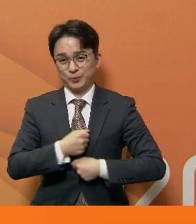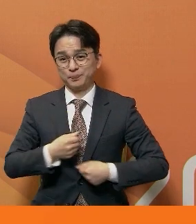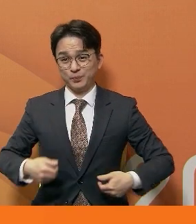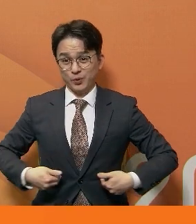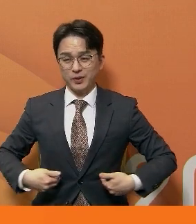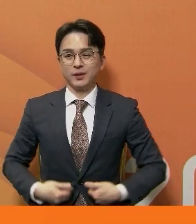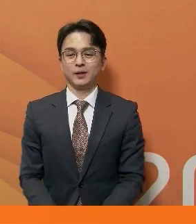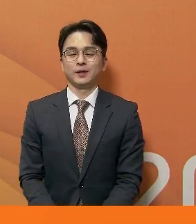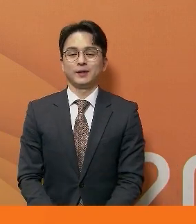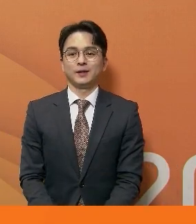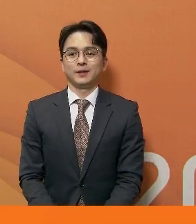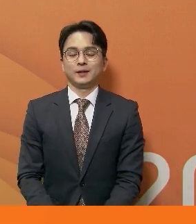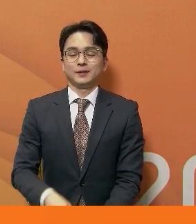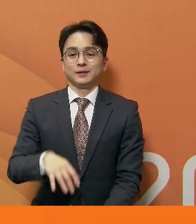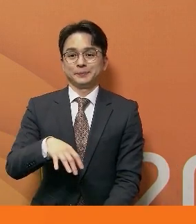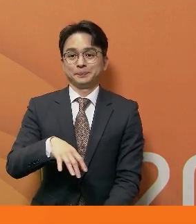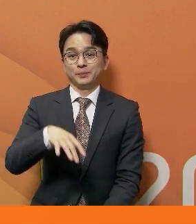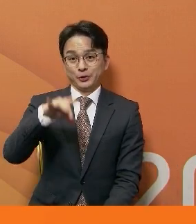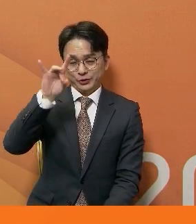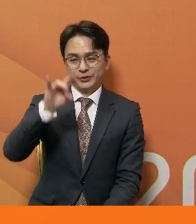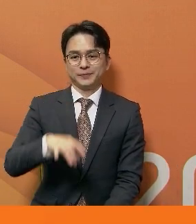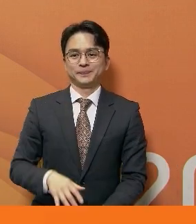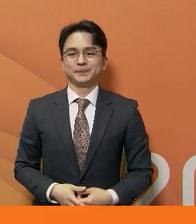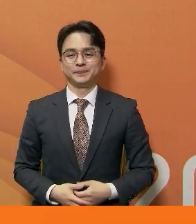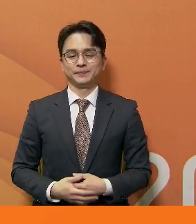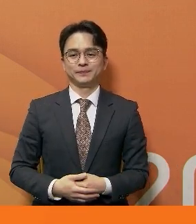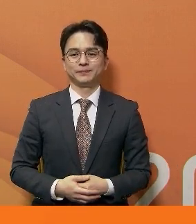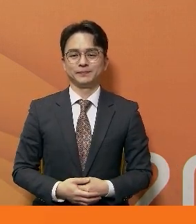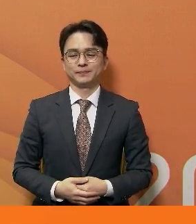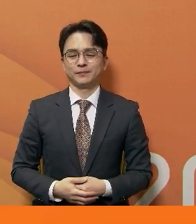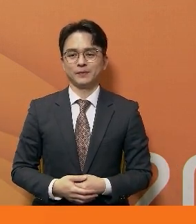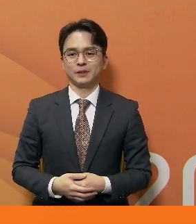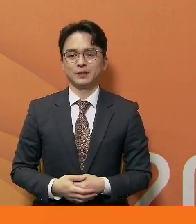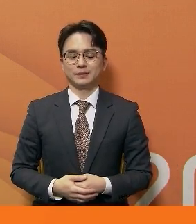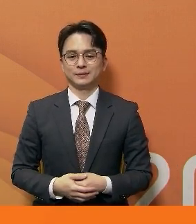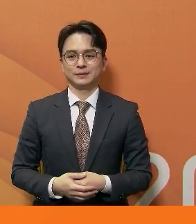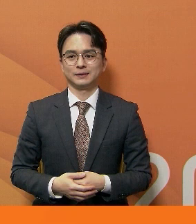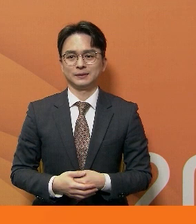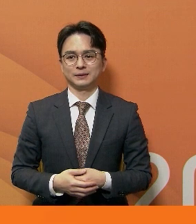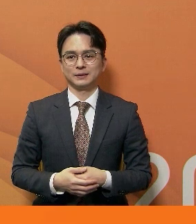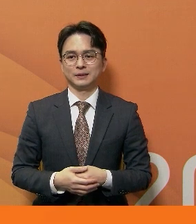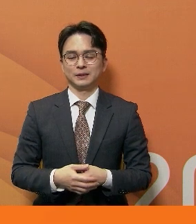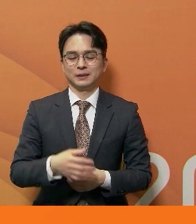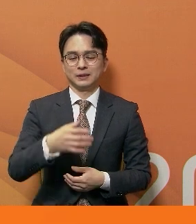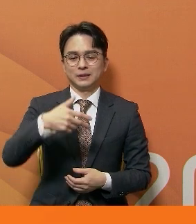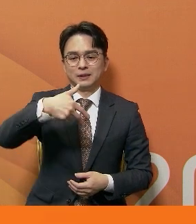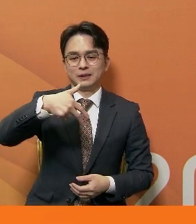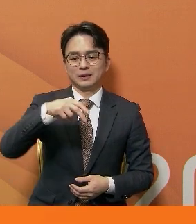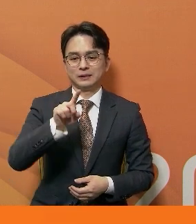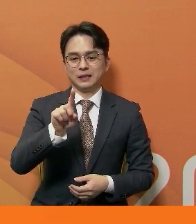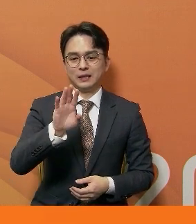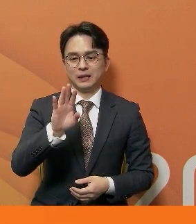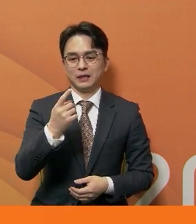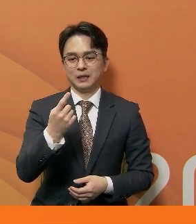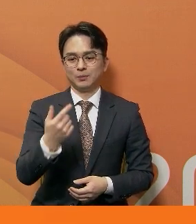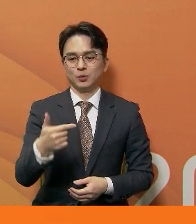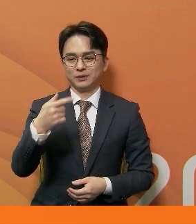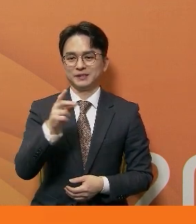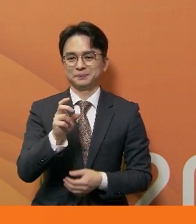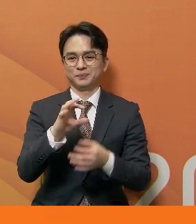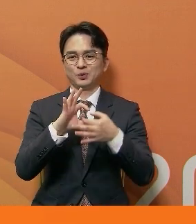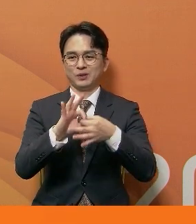제 오늘 말씀은 여기서 끝을 맺도록 하겠습니다 먼저 납입자복음과 관련된 내용인데요